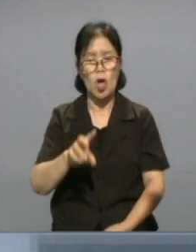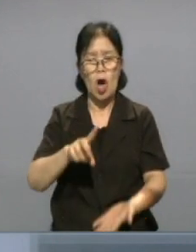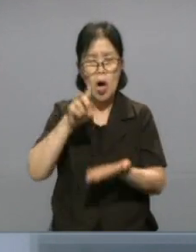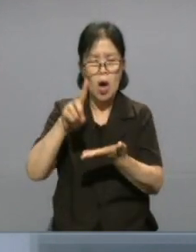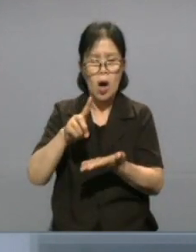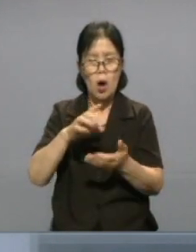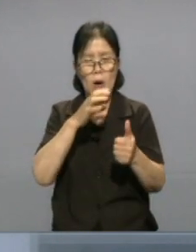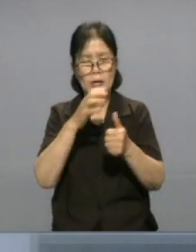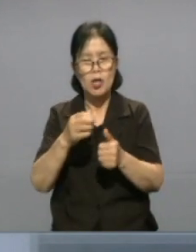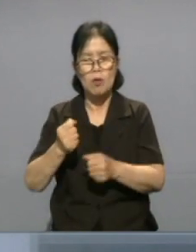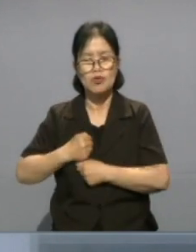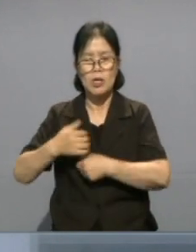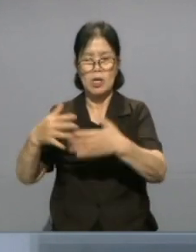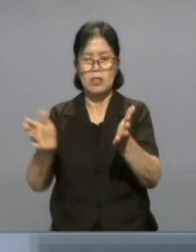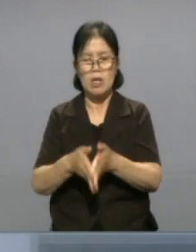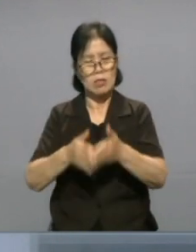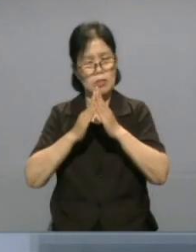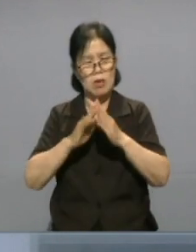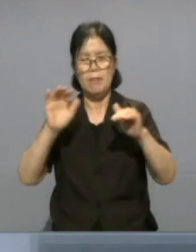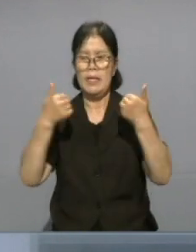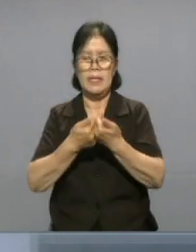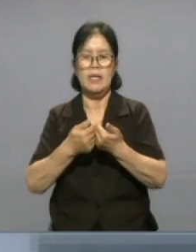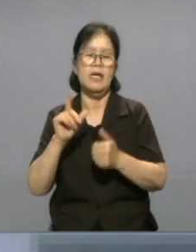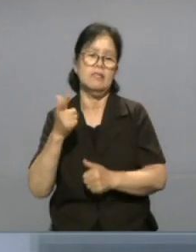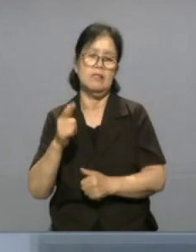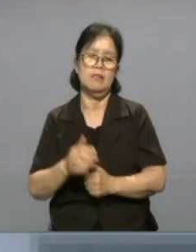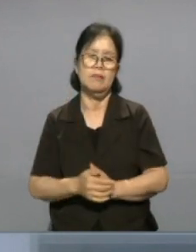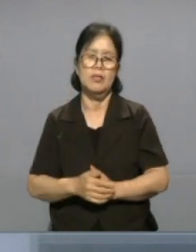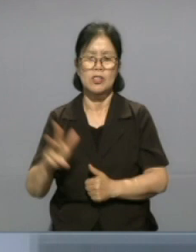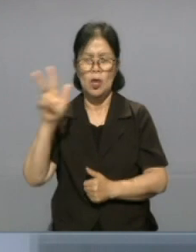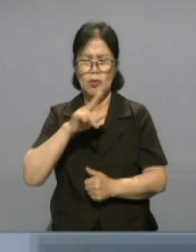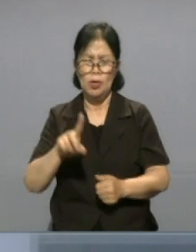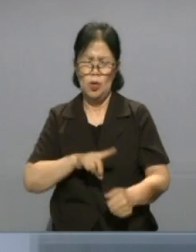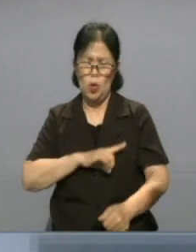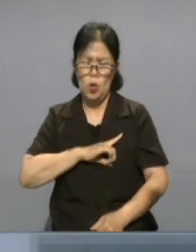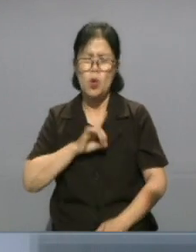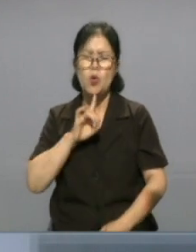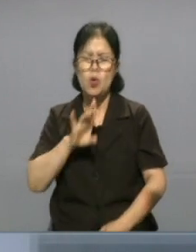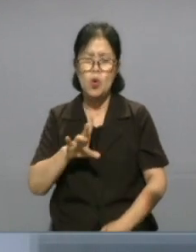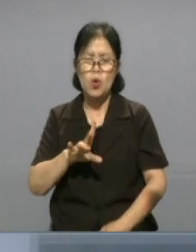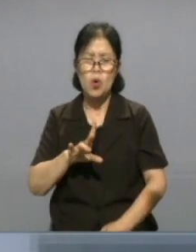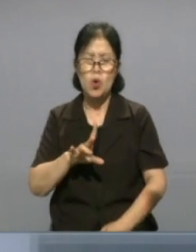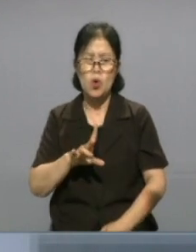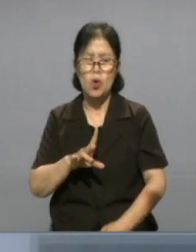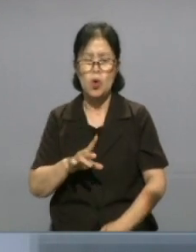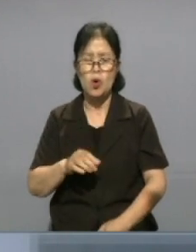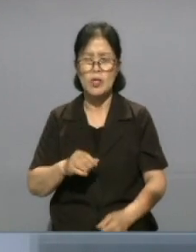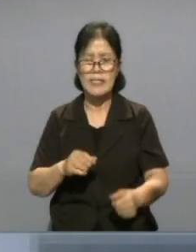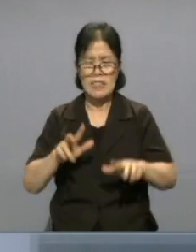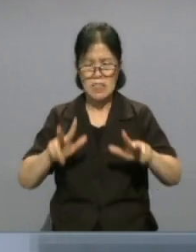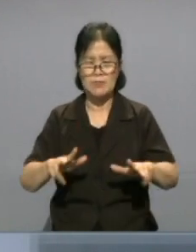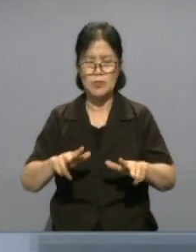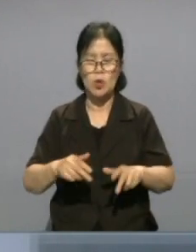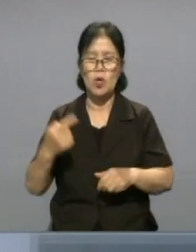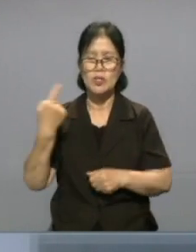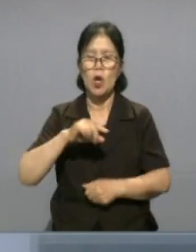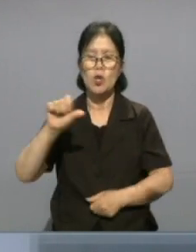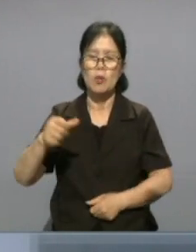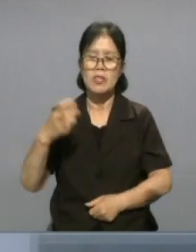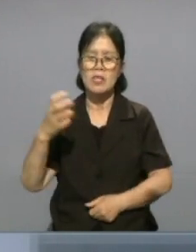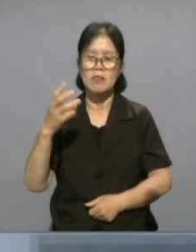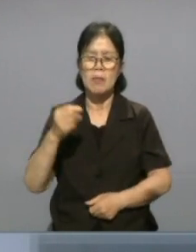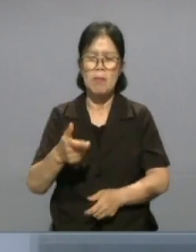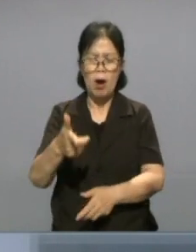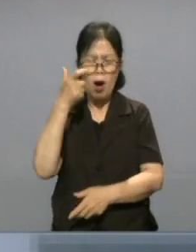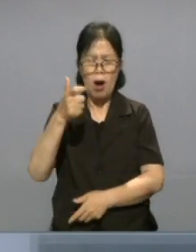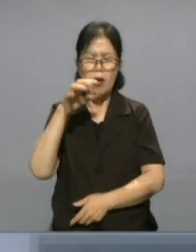전력 활용한 부대 창설을 반대하는 게 아닙니다. 전국에서 유일하게 두 개 군단이 주둔했던 지금도 1530만 평